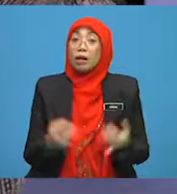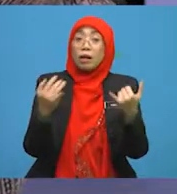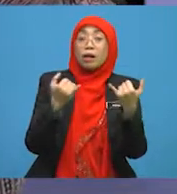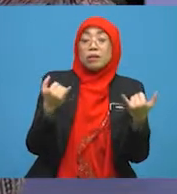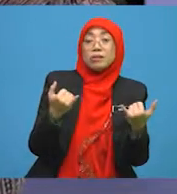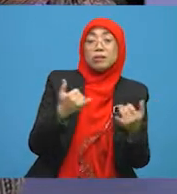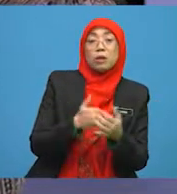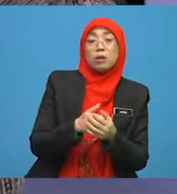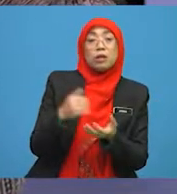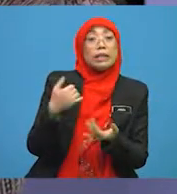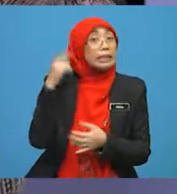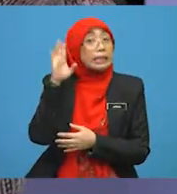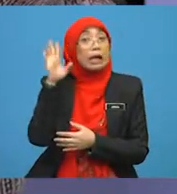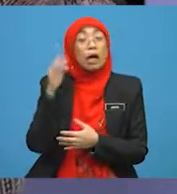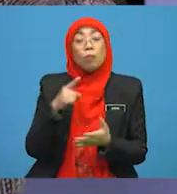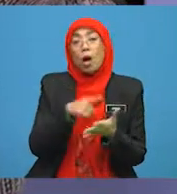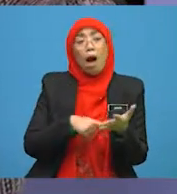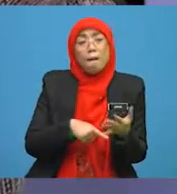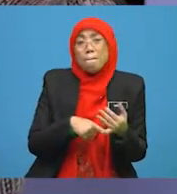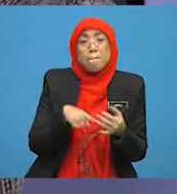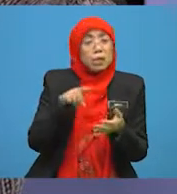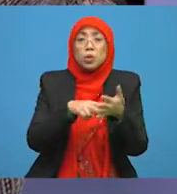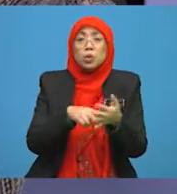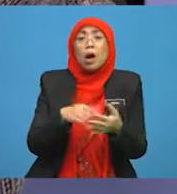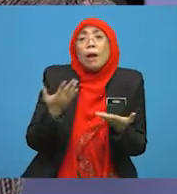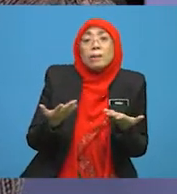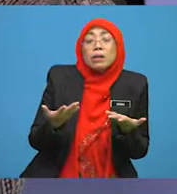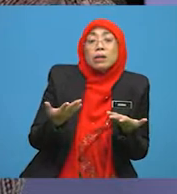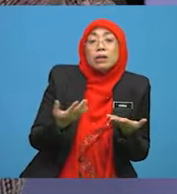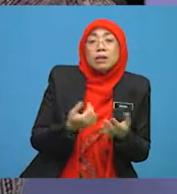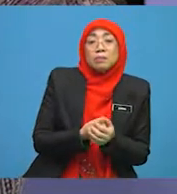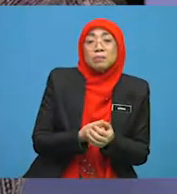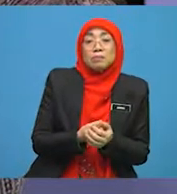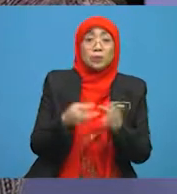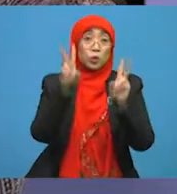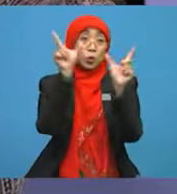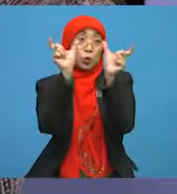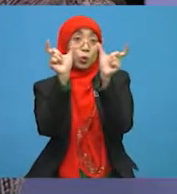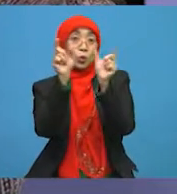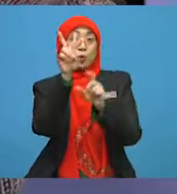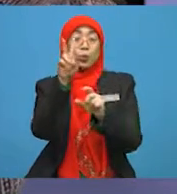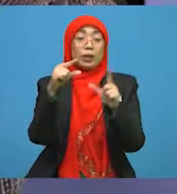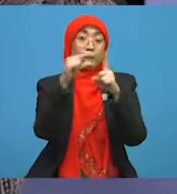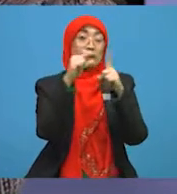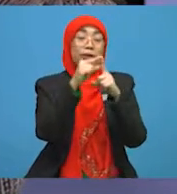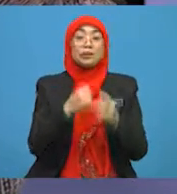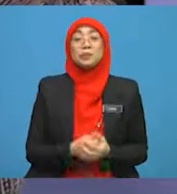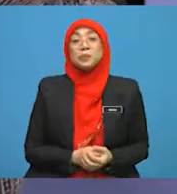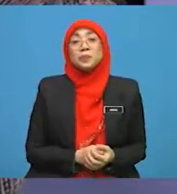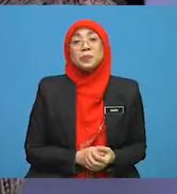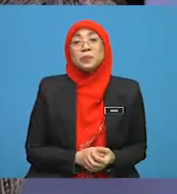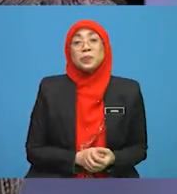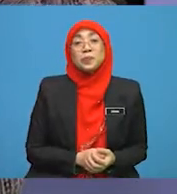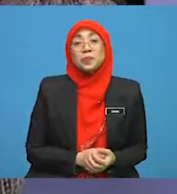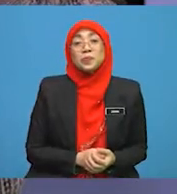Sekarang, mari kita dengar pula penjelasan tentang mironim dan polisemi. Saya serahkan